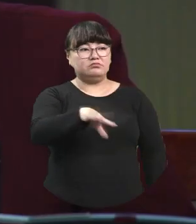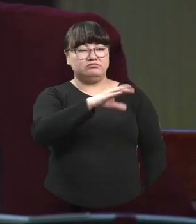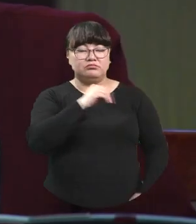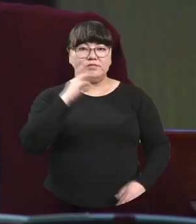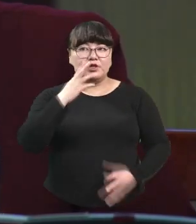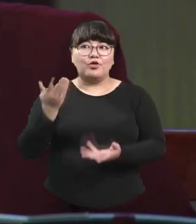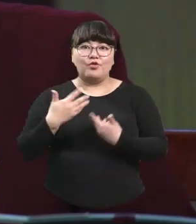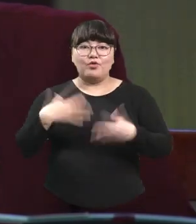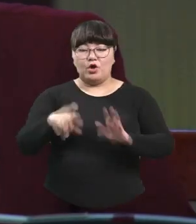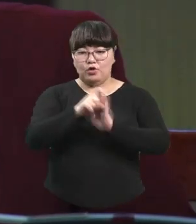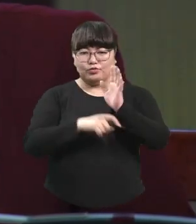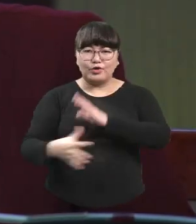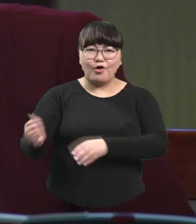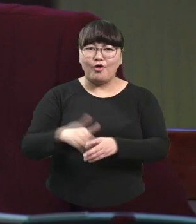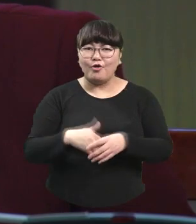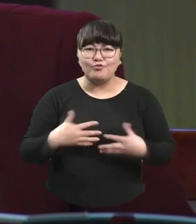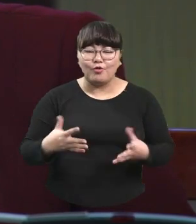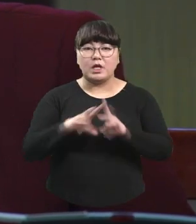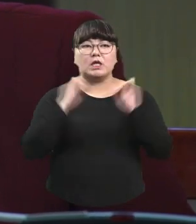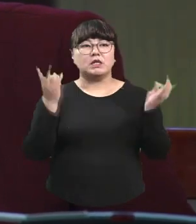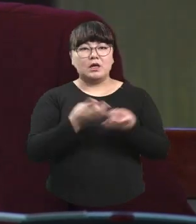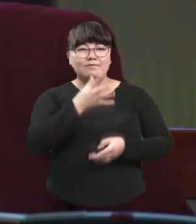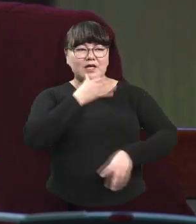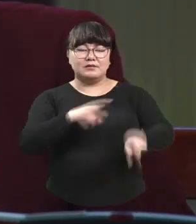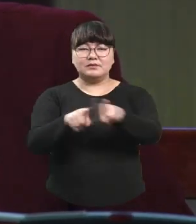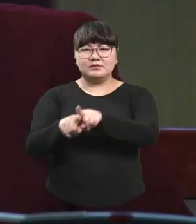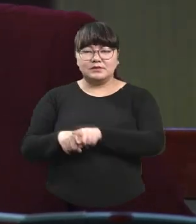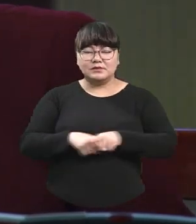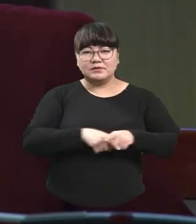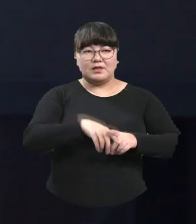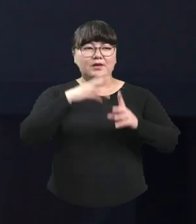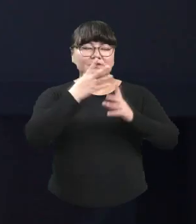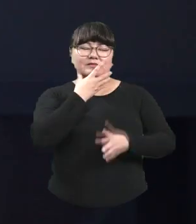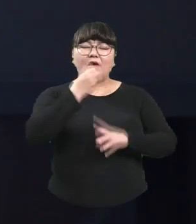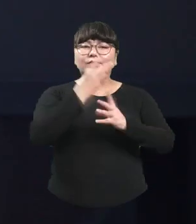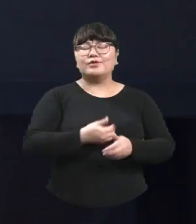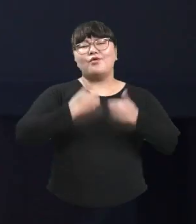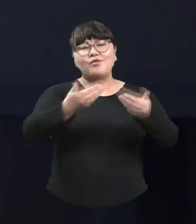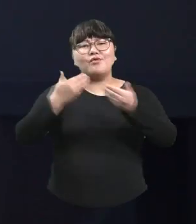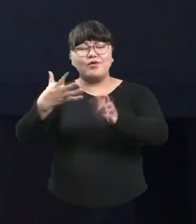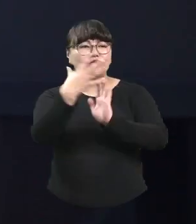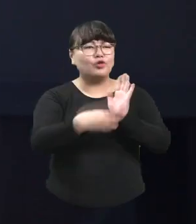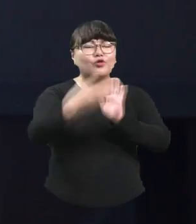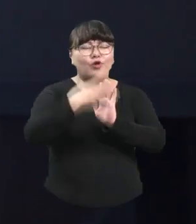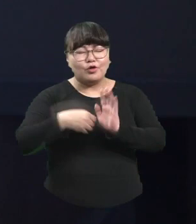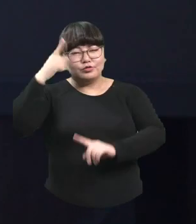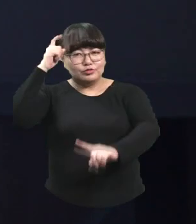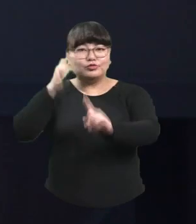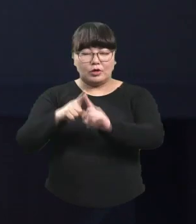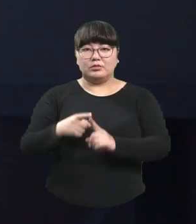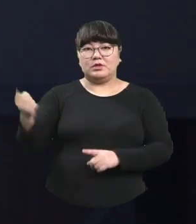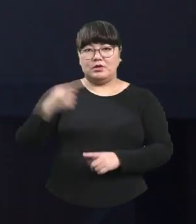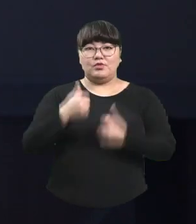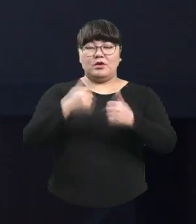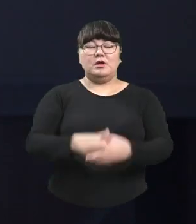сэтгэлээ сонслоо. Тэд хөтөлбөрт хамрагдсанаараа нийгэмд үе тэнгийнхэндээ гэрэл гэгээ түгээдэг нөлөөлөгч болох зорилго тээж ирсэн талаараа